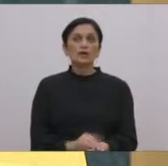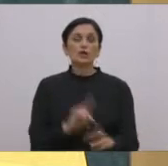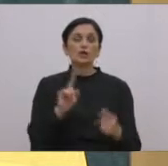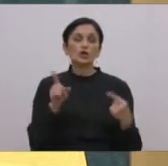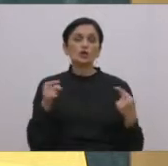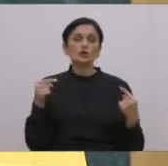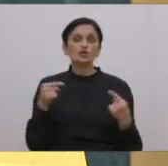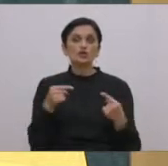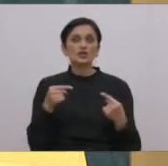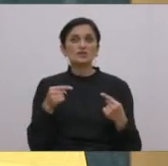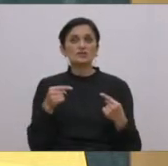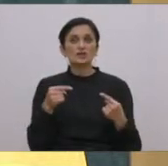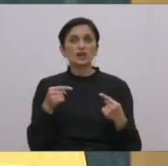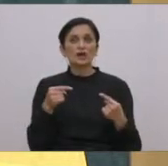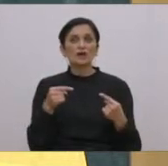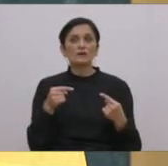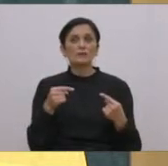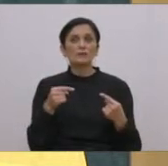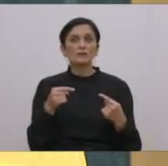შესაბამისად